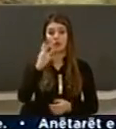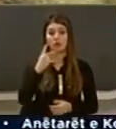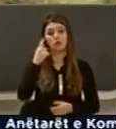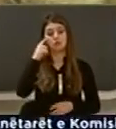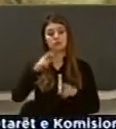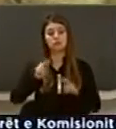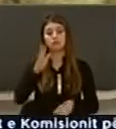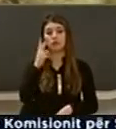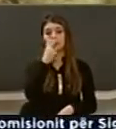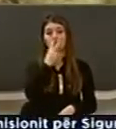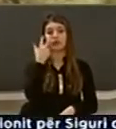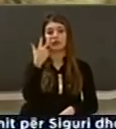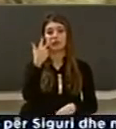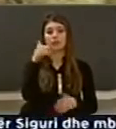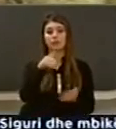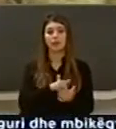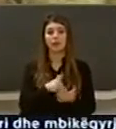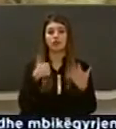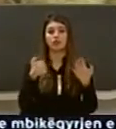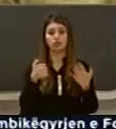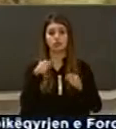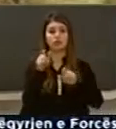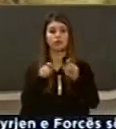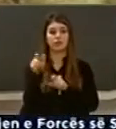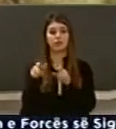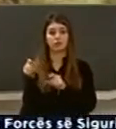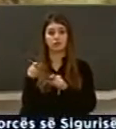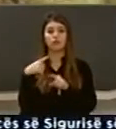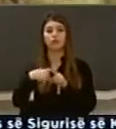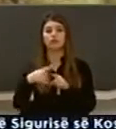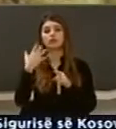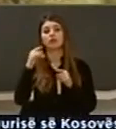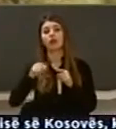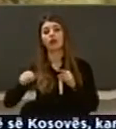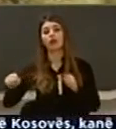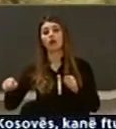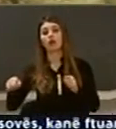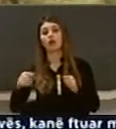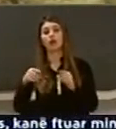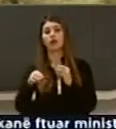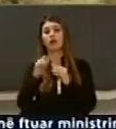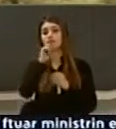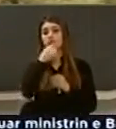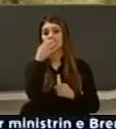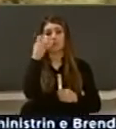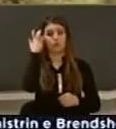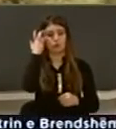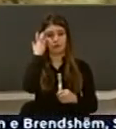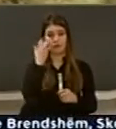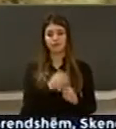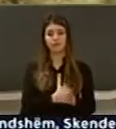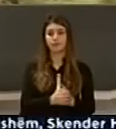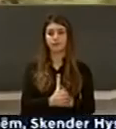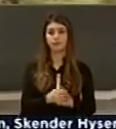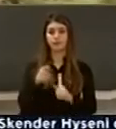kemi 23.600 që janë shifra zyrtare, po nuk dihet sa është numri atyne që nuk janë zyrtare. E si pasojë fatkeqësisht